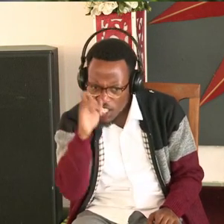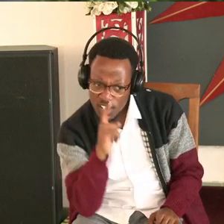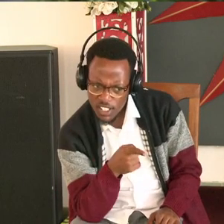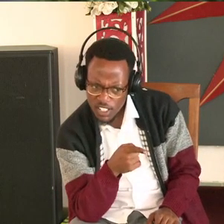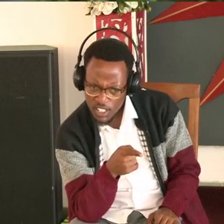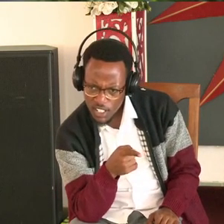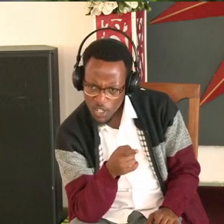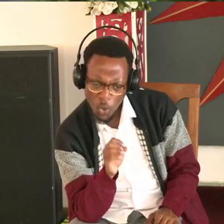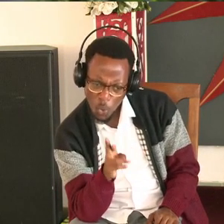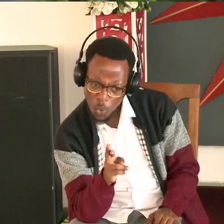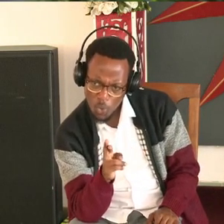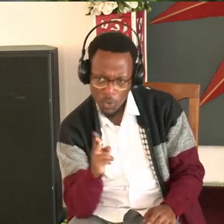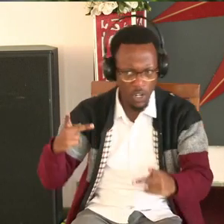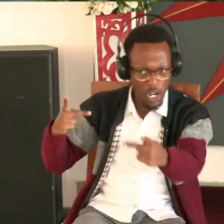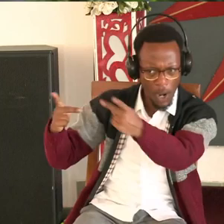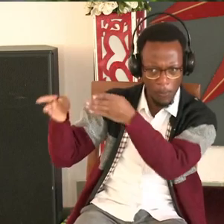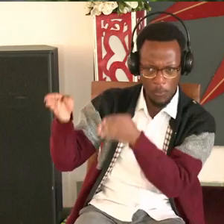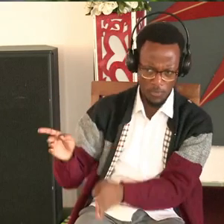muhanuzi.